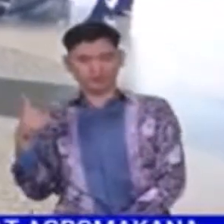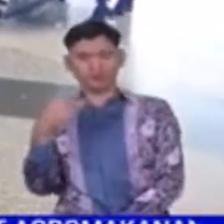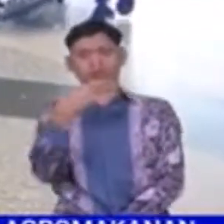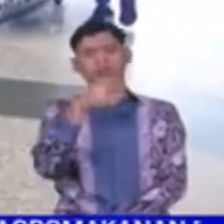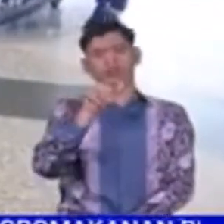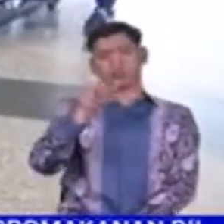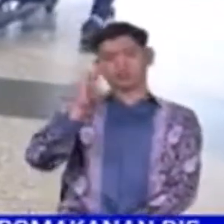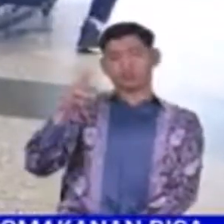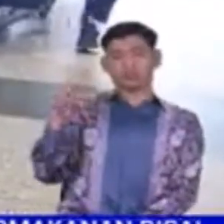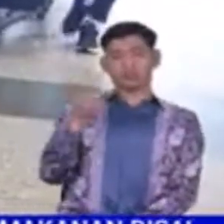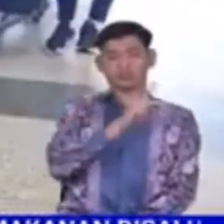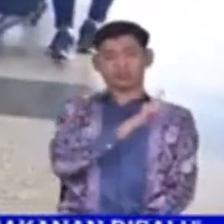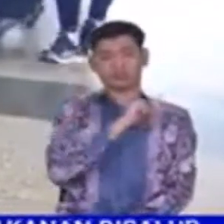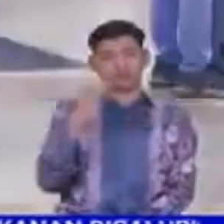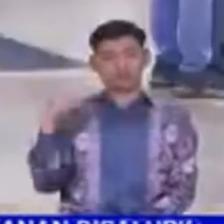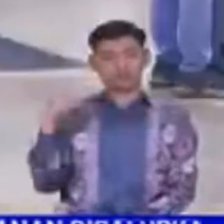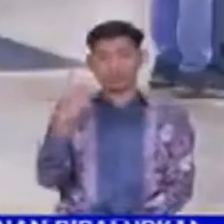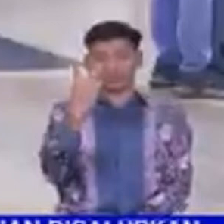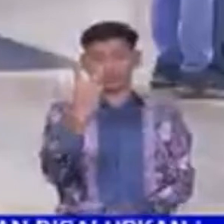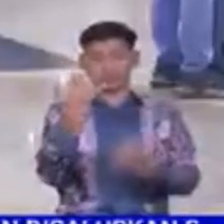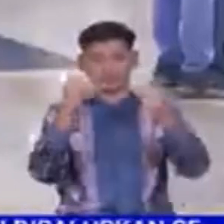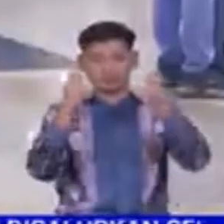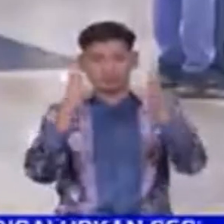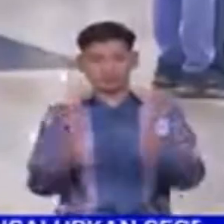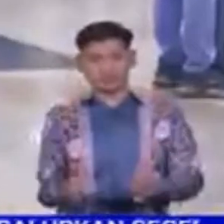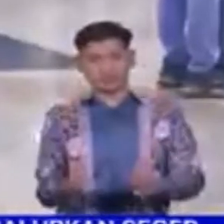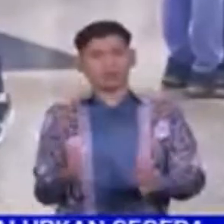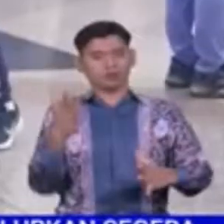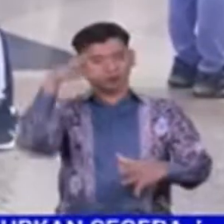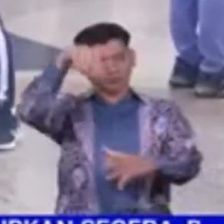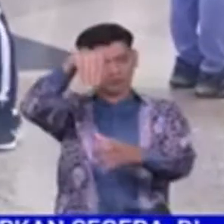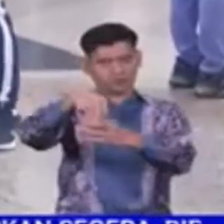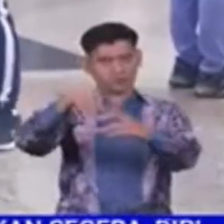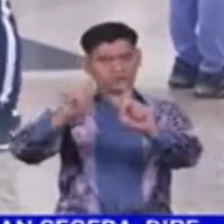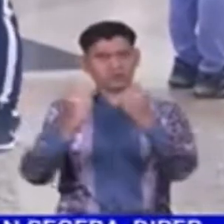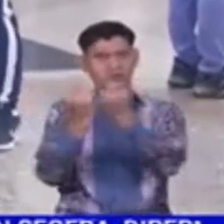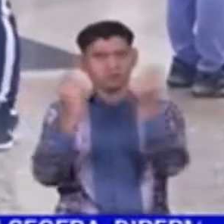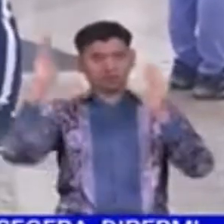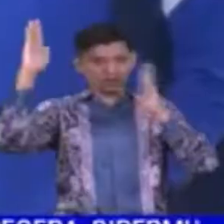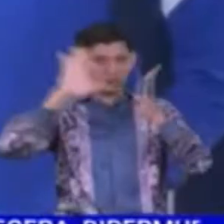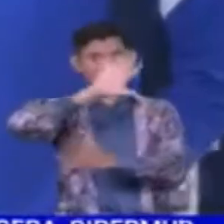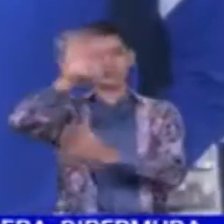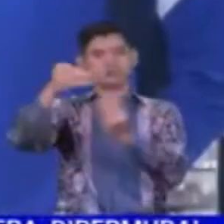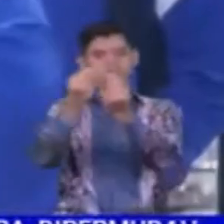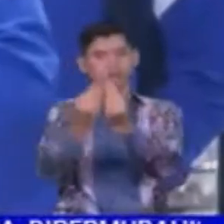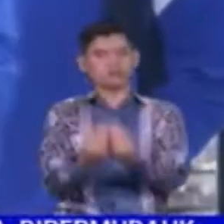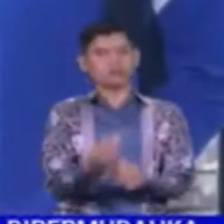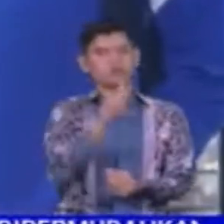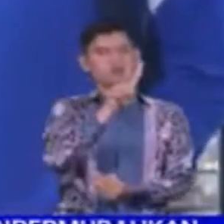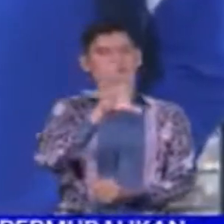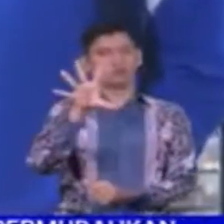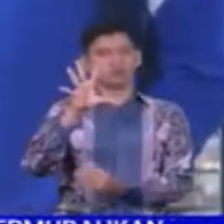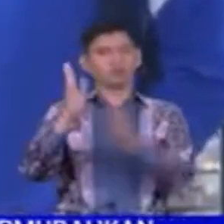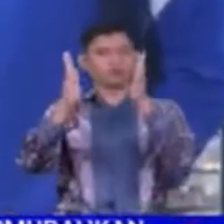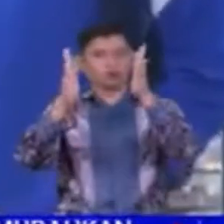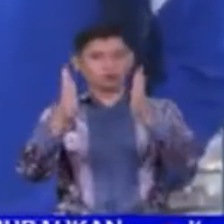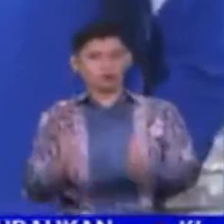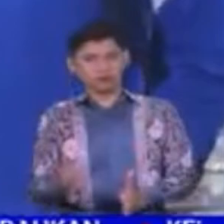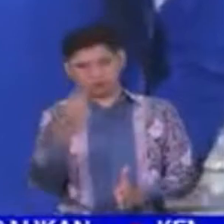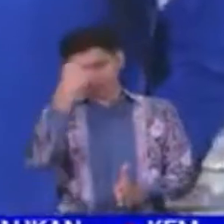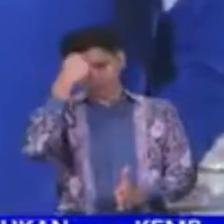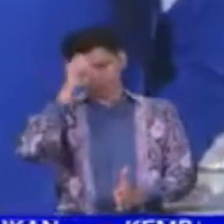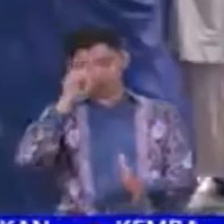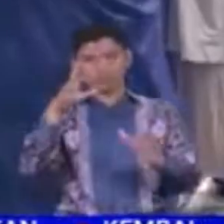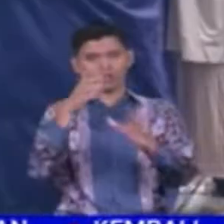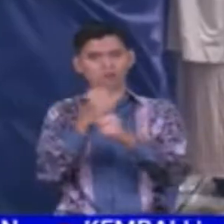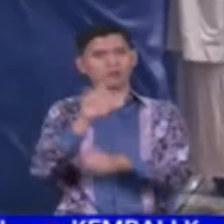turut memaklumkan dua lagi pemain dibawa masuk yang menjadikan jumlah keseluruhan seramai 25 orang bagi memberi